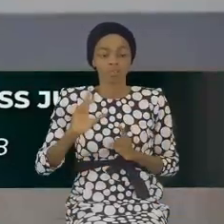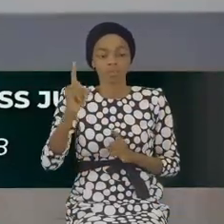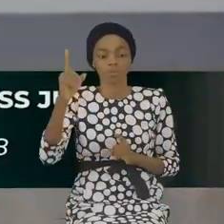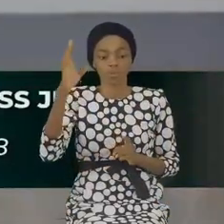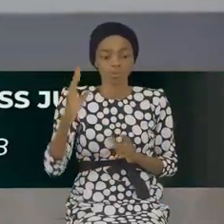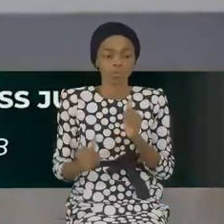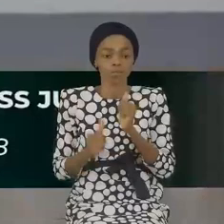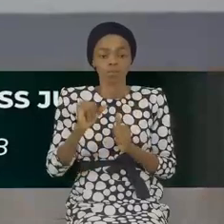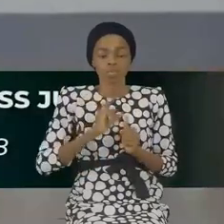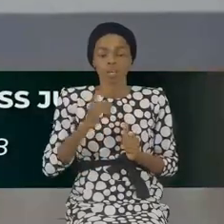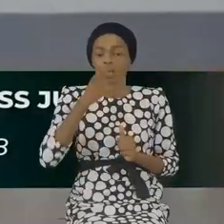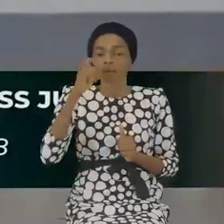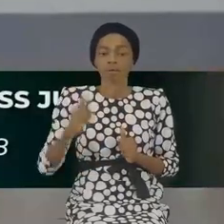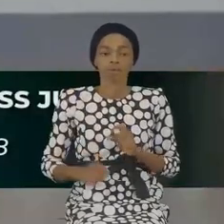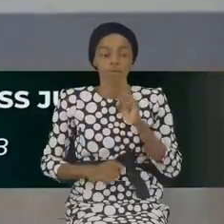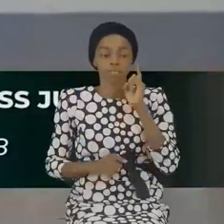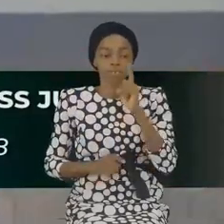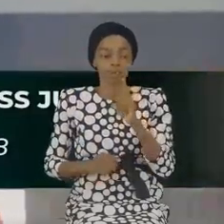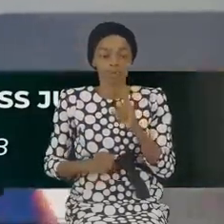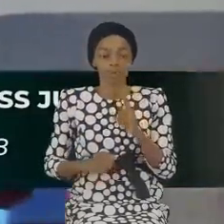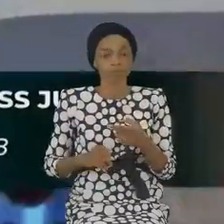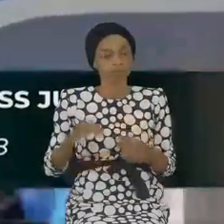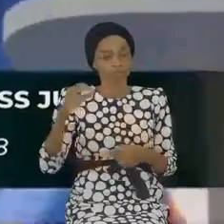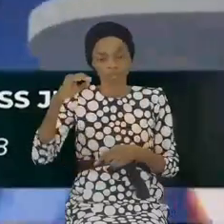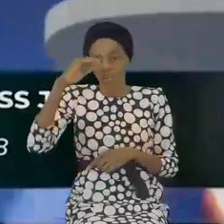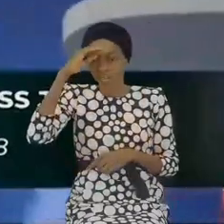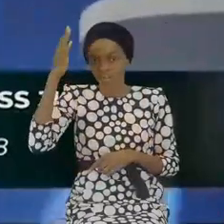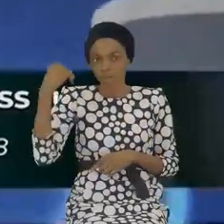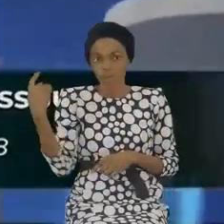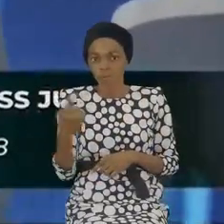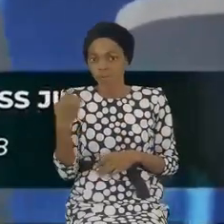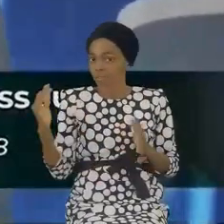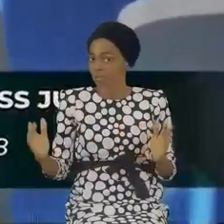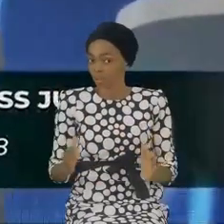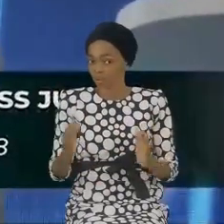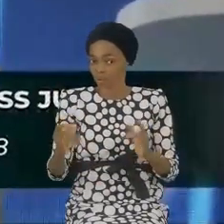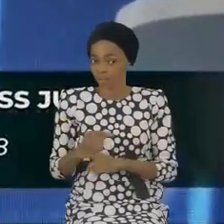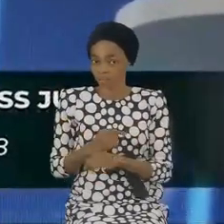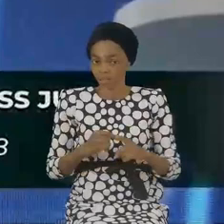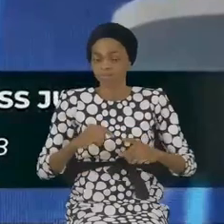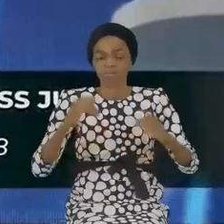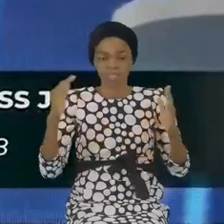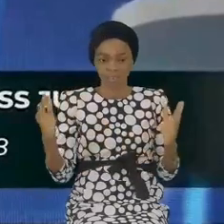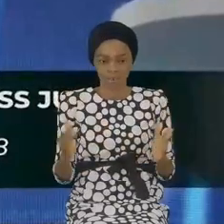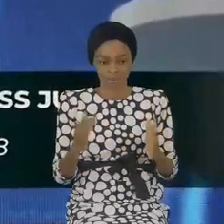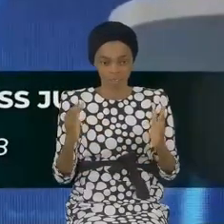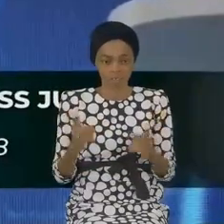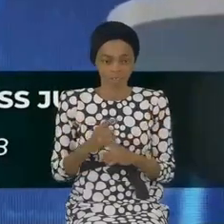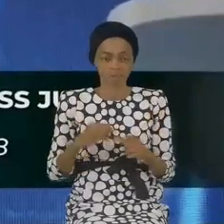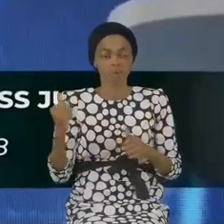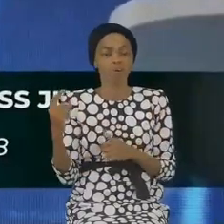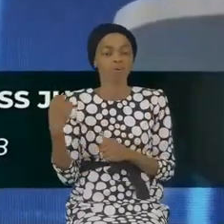je vous les prescris. Il les encourageait toujours. Il les exhortait toujours. Il